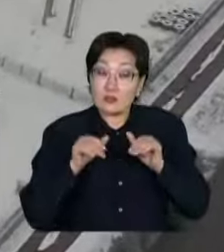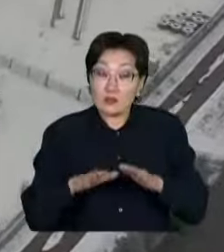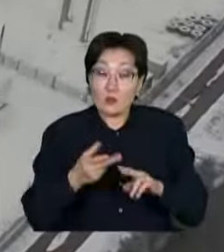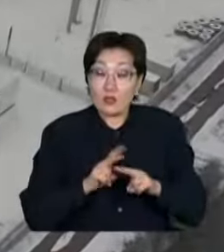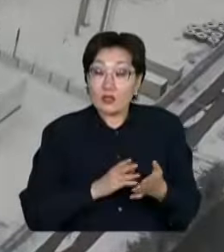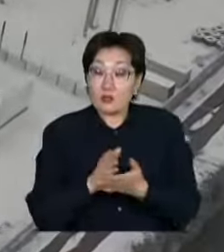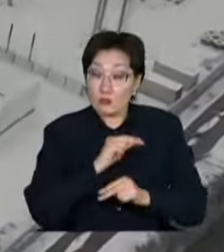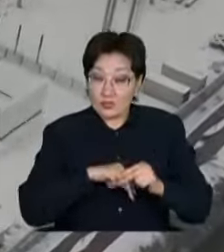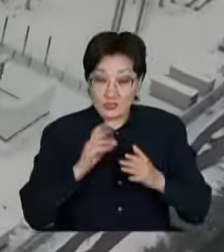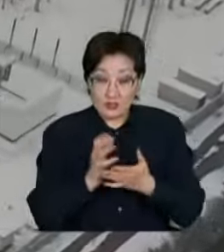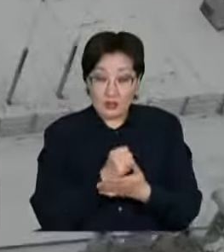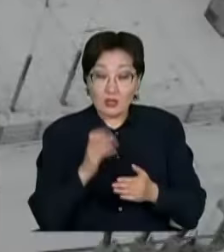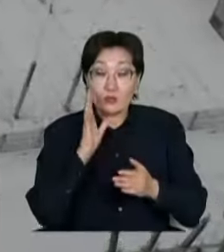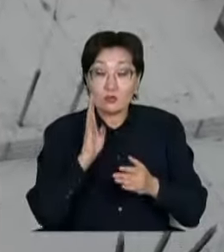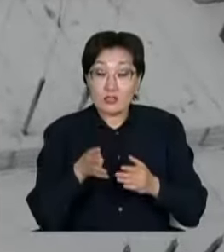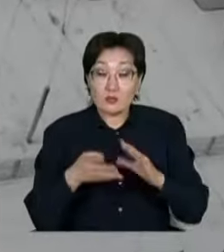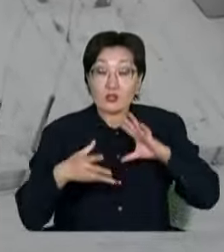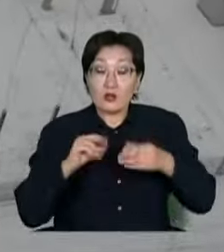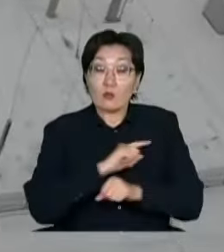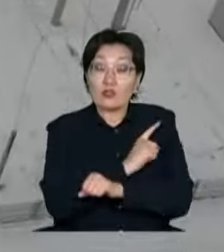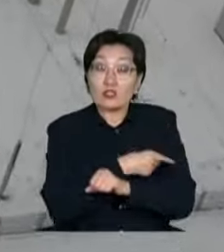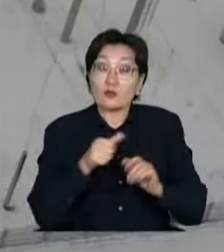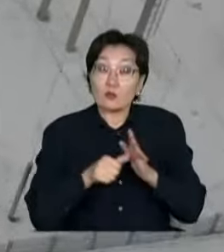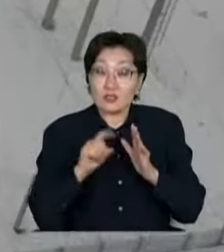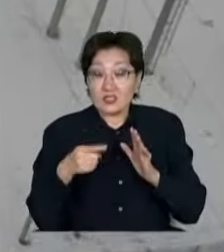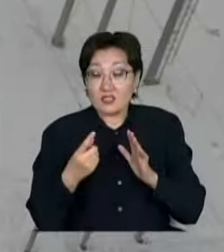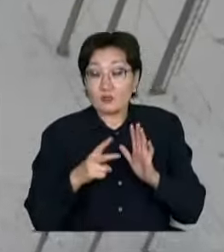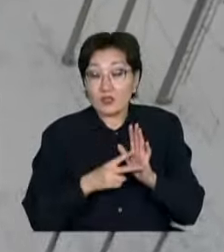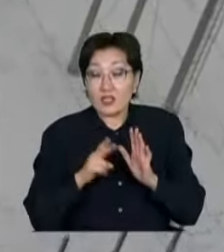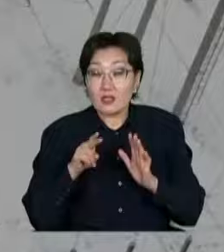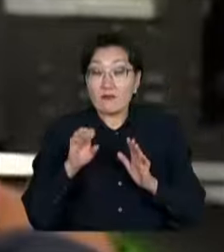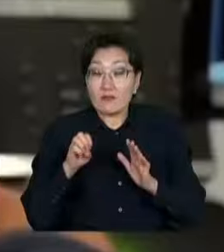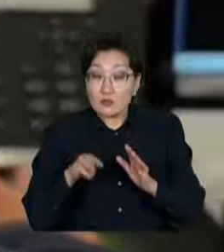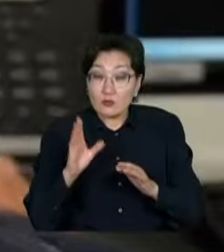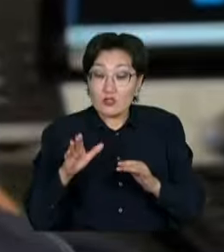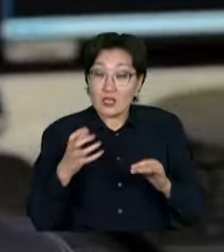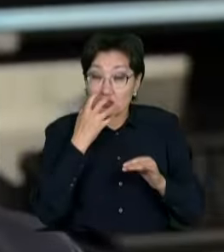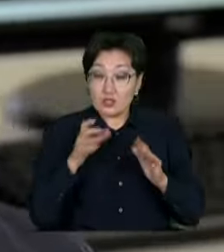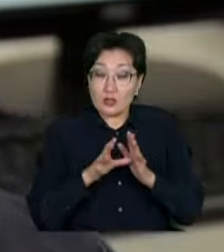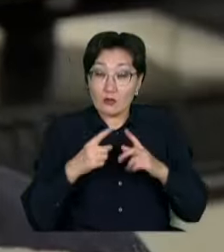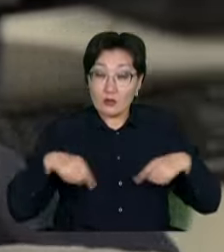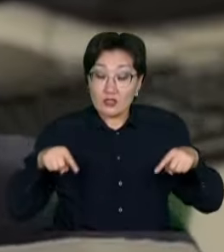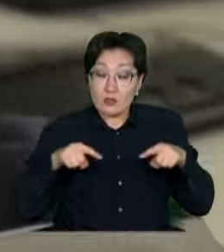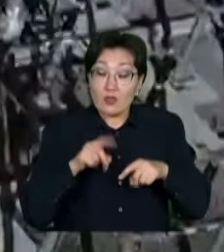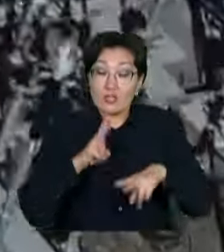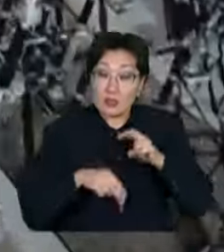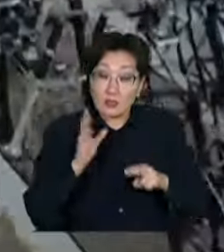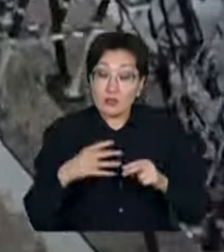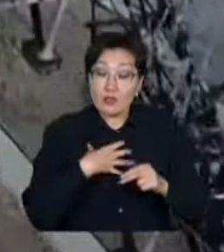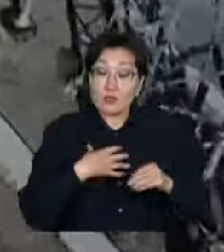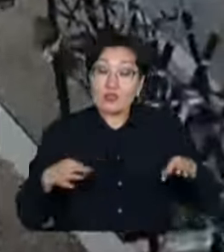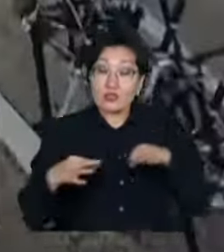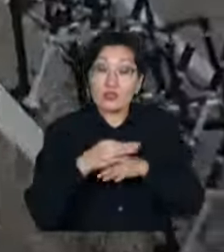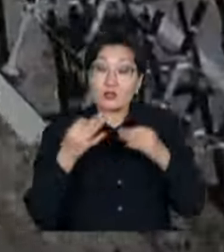де жалғасын табады. Алдағы 4 жылда жалпы қуаты 6,7 киловатт болатын жылу электр кешені салынады. Маңызды